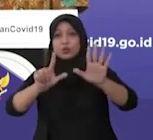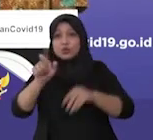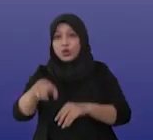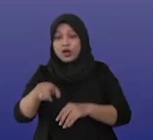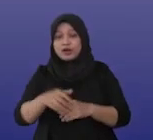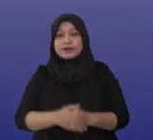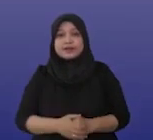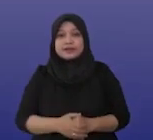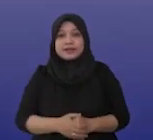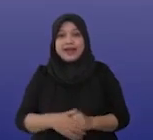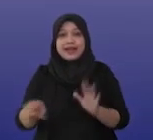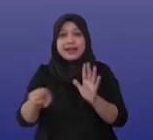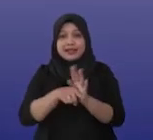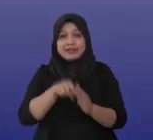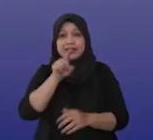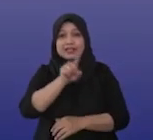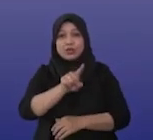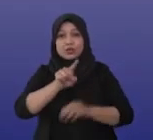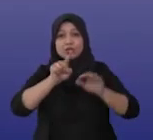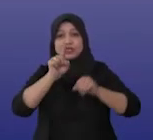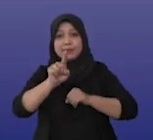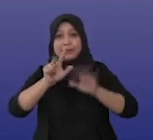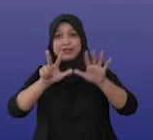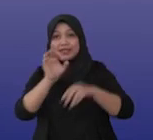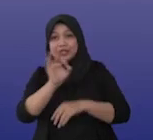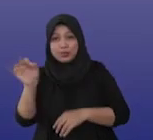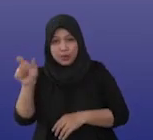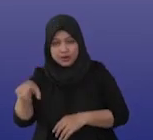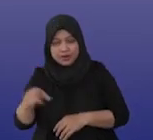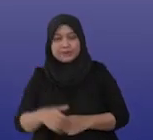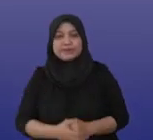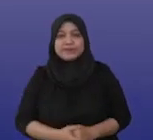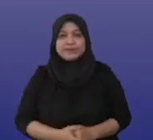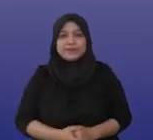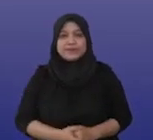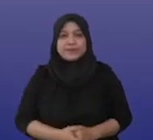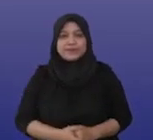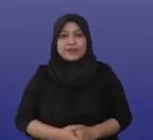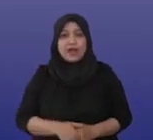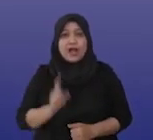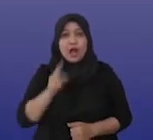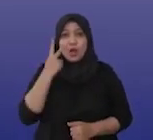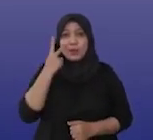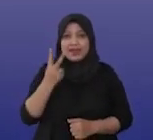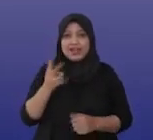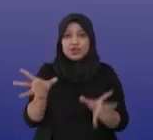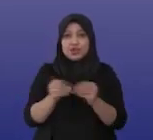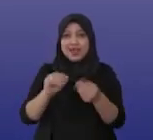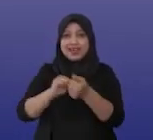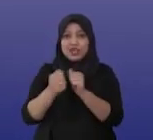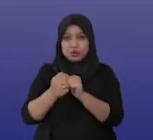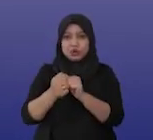sementara siang negatif pada 118000 701 orang saudara saya kalau kita lihat kasusnya